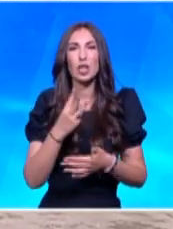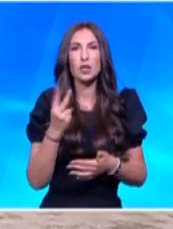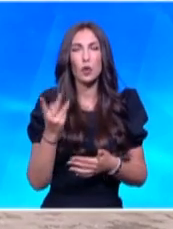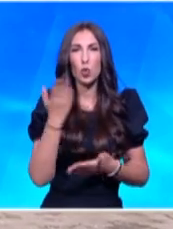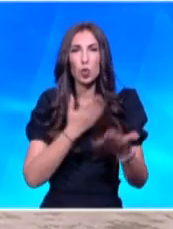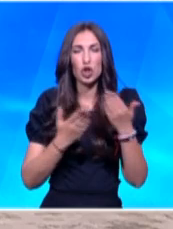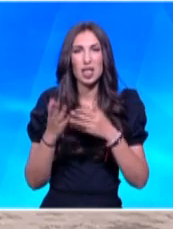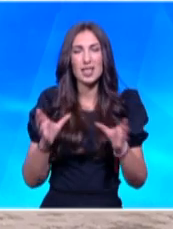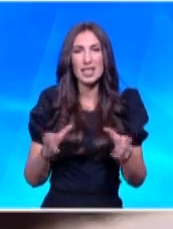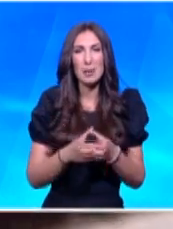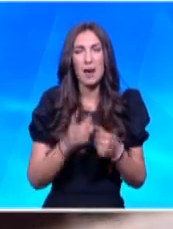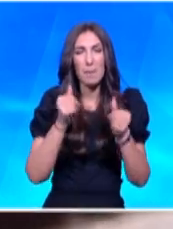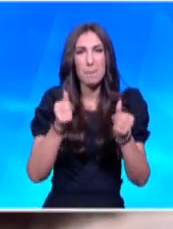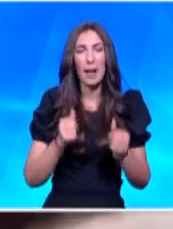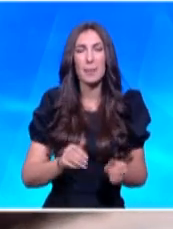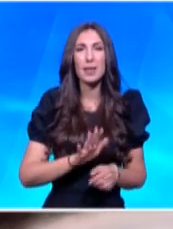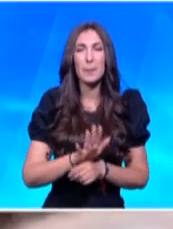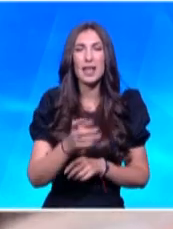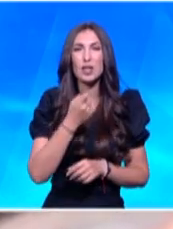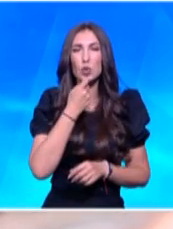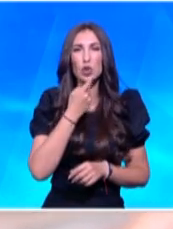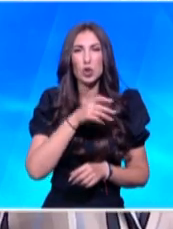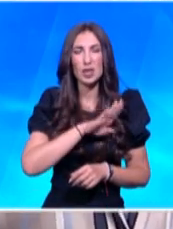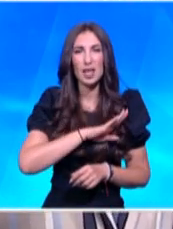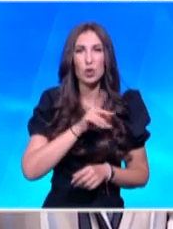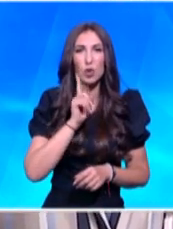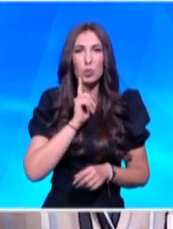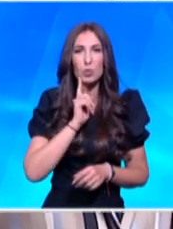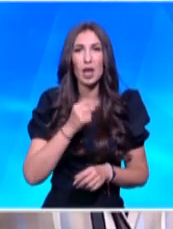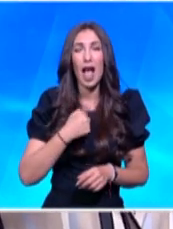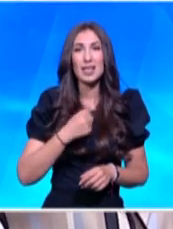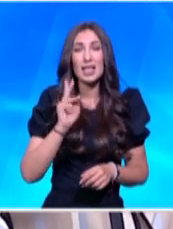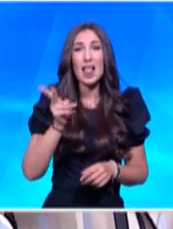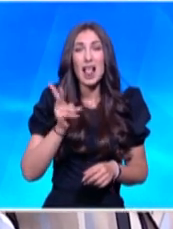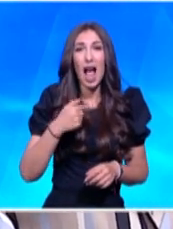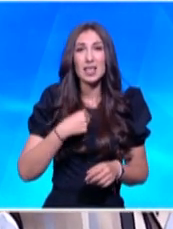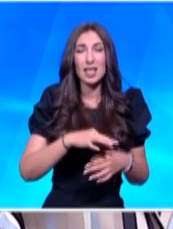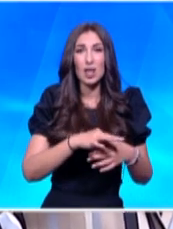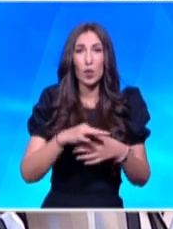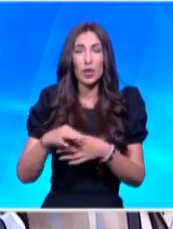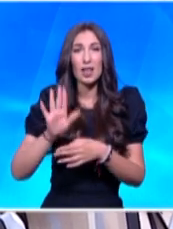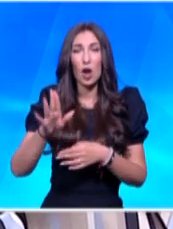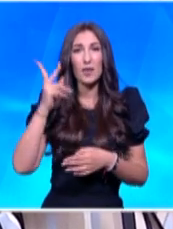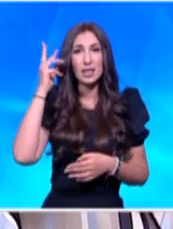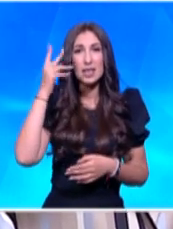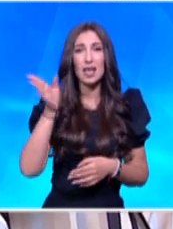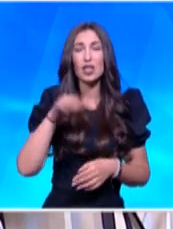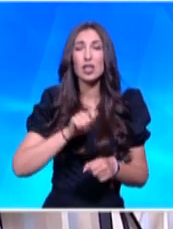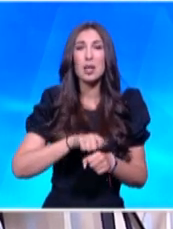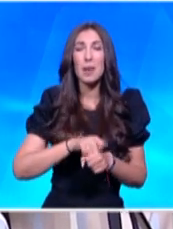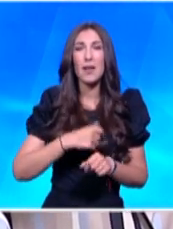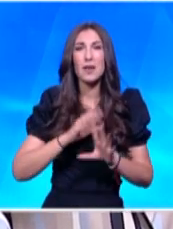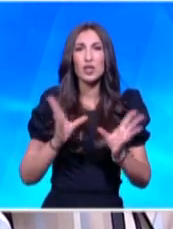училище се събра в памет на загиналото 15-годишно дете. Аз съм класен ръководител и на неговата сестра. Ще направим всичко